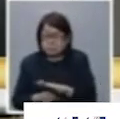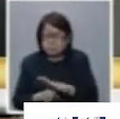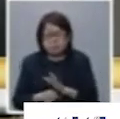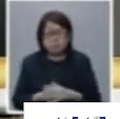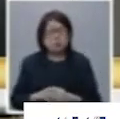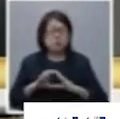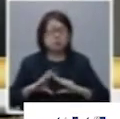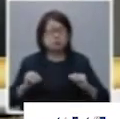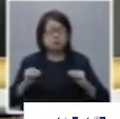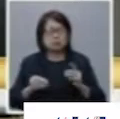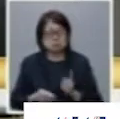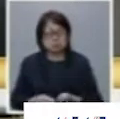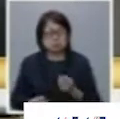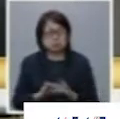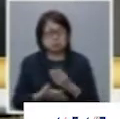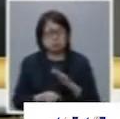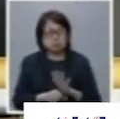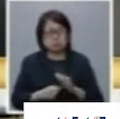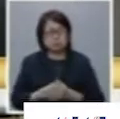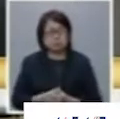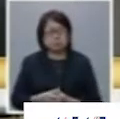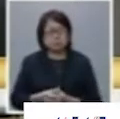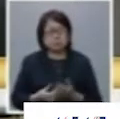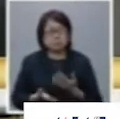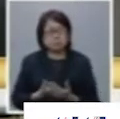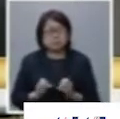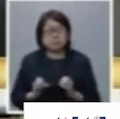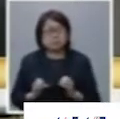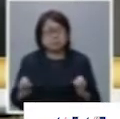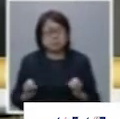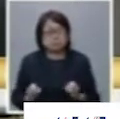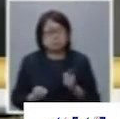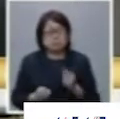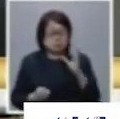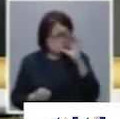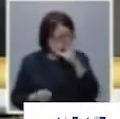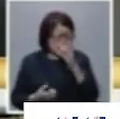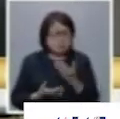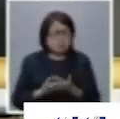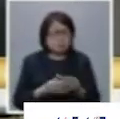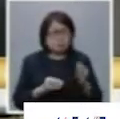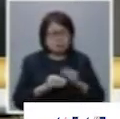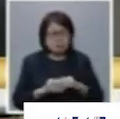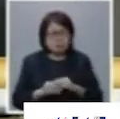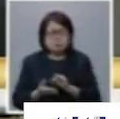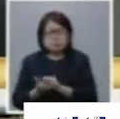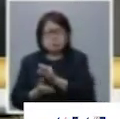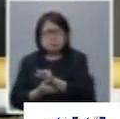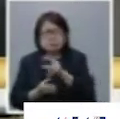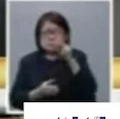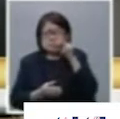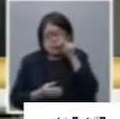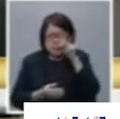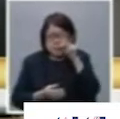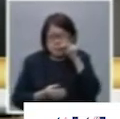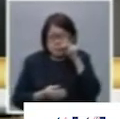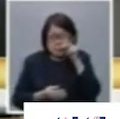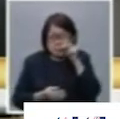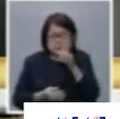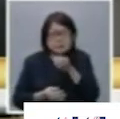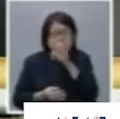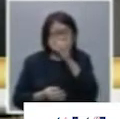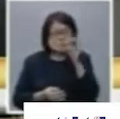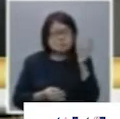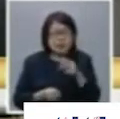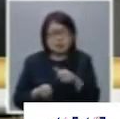วดนี้ก็คือว่าเงินก็ไม่มีอยู่แล้วจะต้องจัดหาเงินมาเพื่อหาน้ำกินน้ำใช้ในหมู่บ้านในตำบ